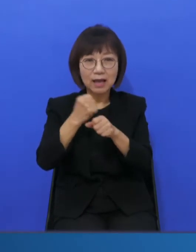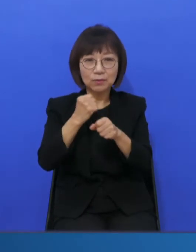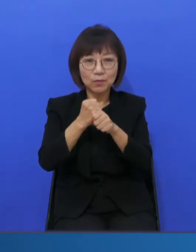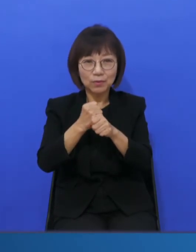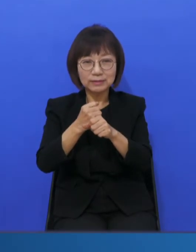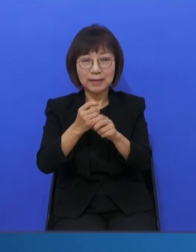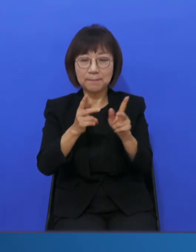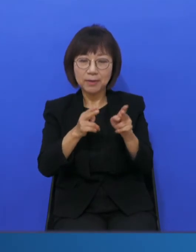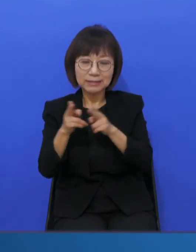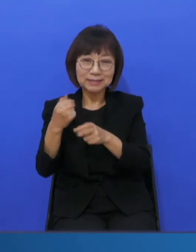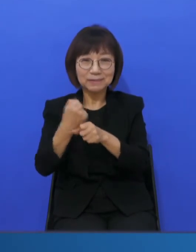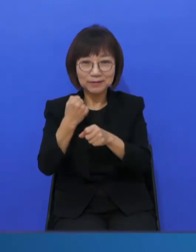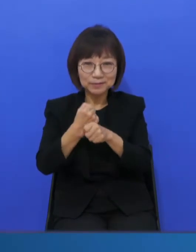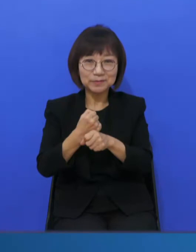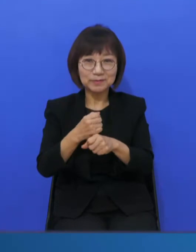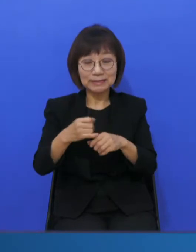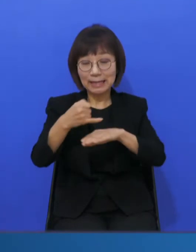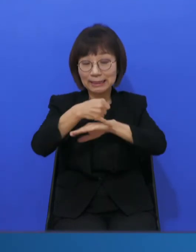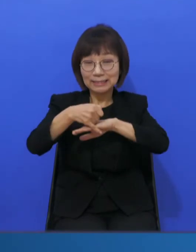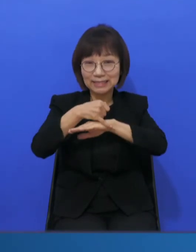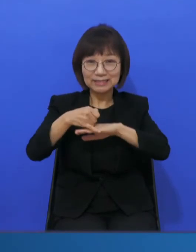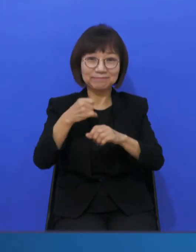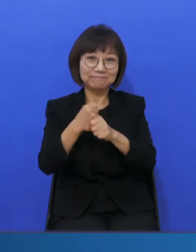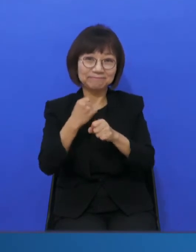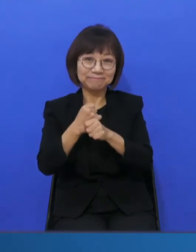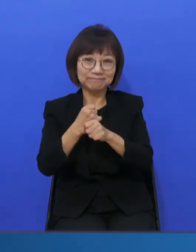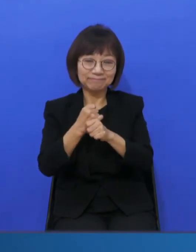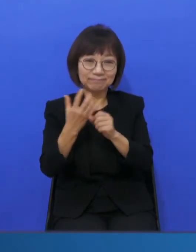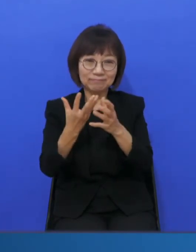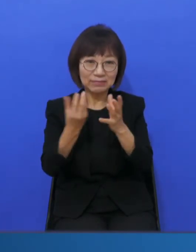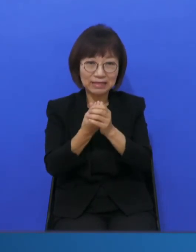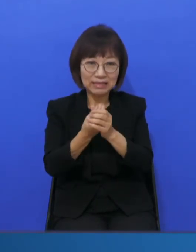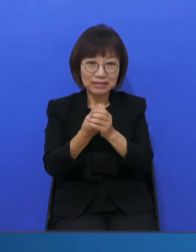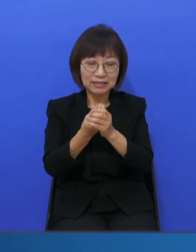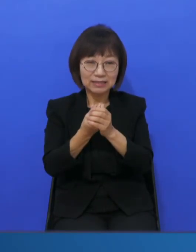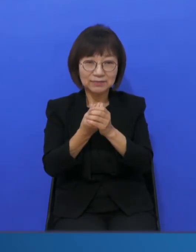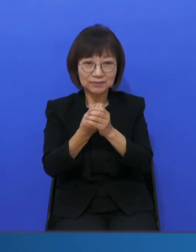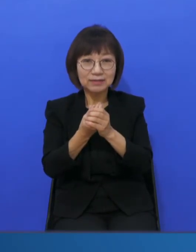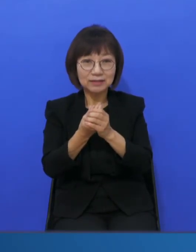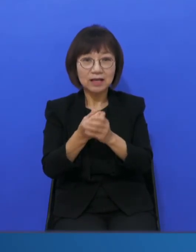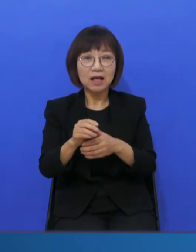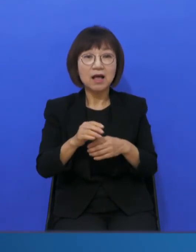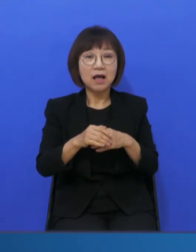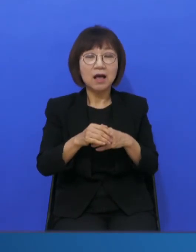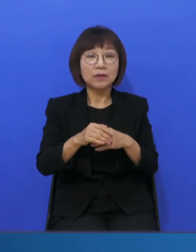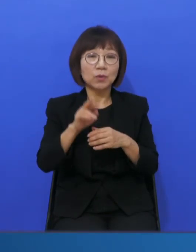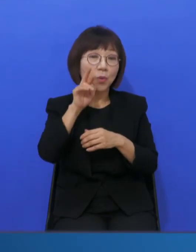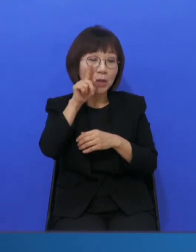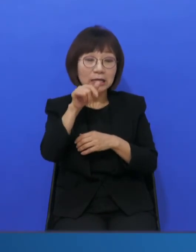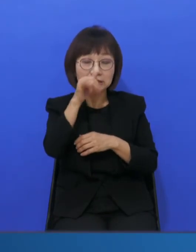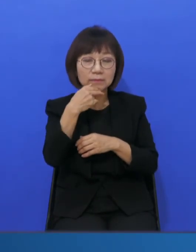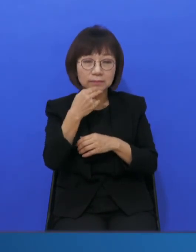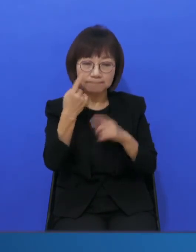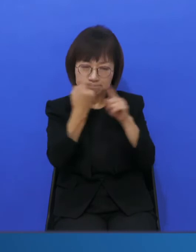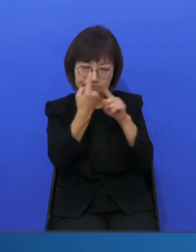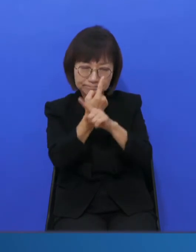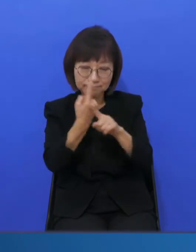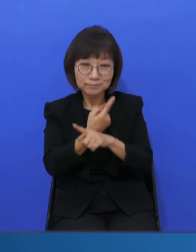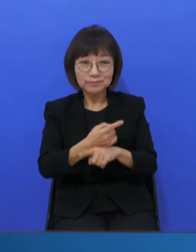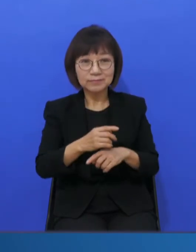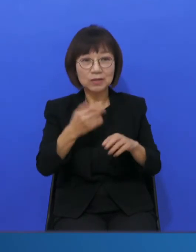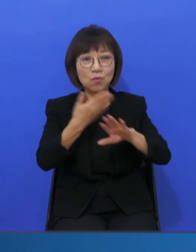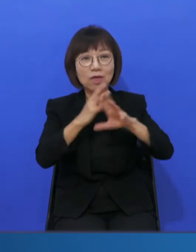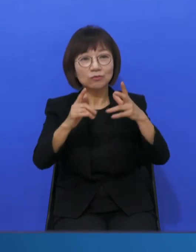취합과 편집이 들어가고 디자인 작업을 하고 디자인 작업이 다 된 이제 프린트물로 교정을 하고요.